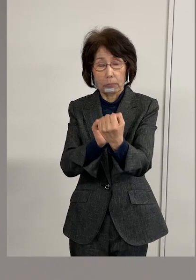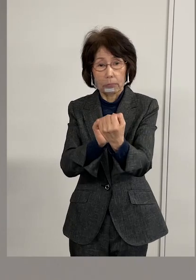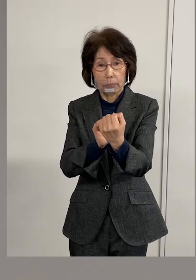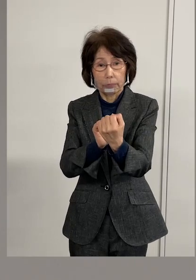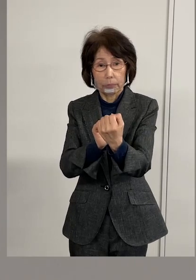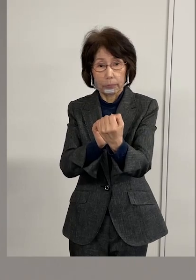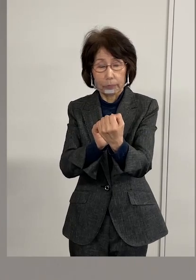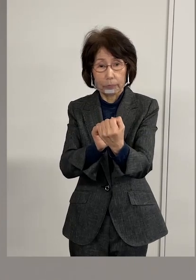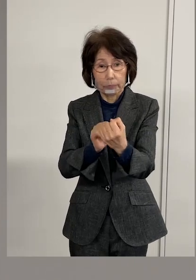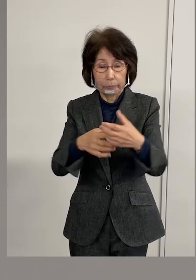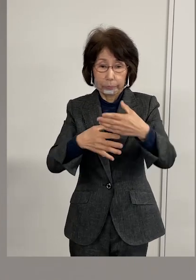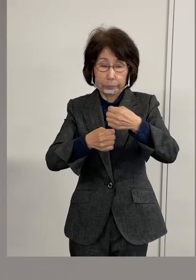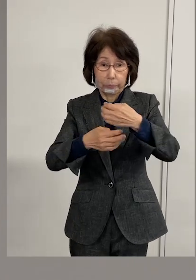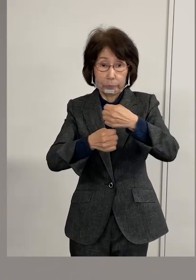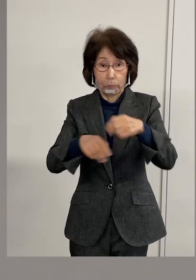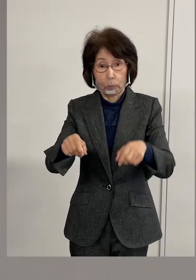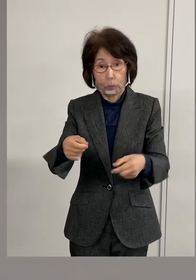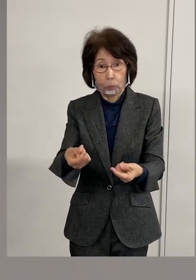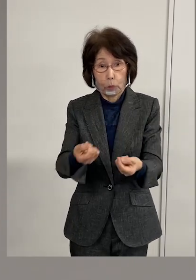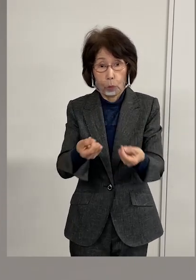日程調整等に入りますので、